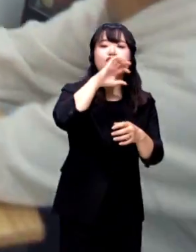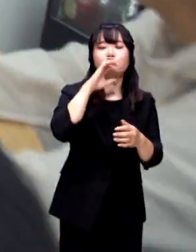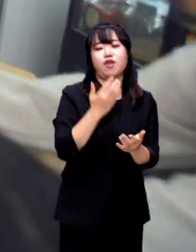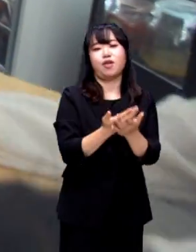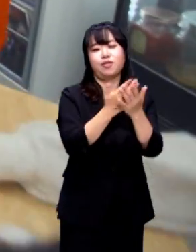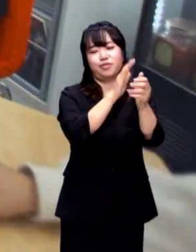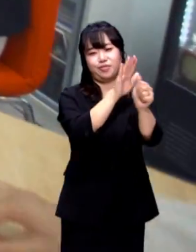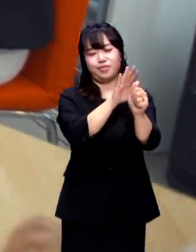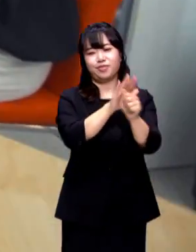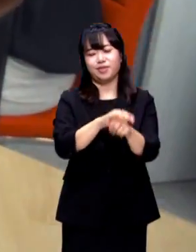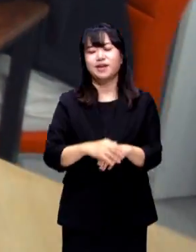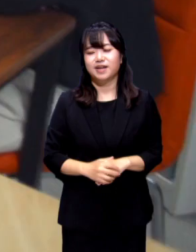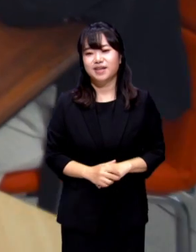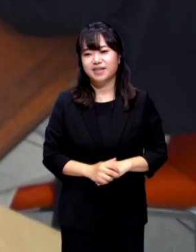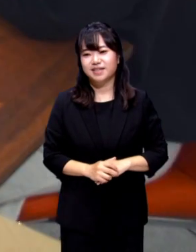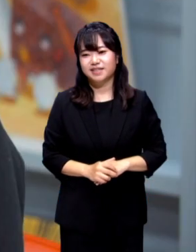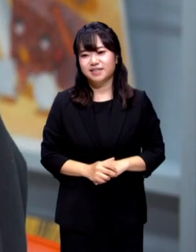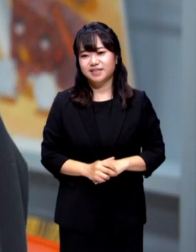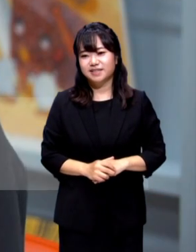있도록 구상했습니다.